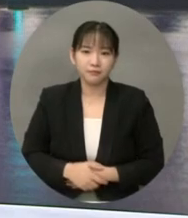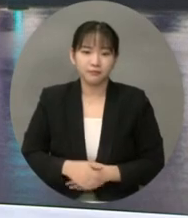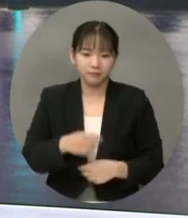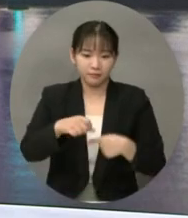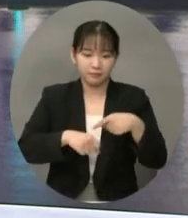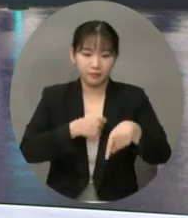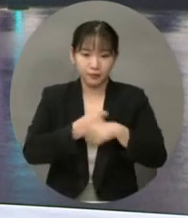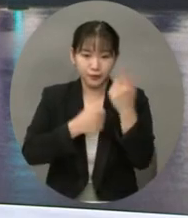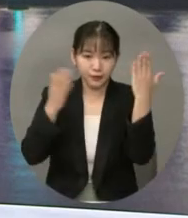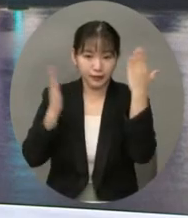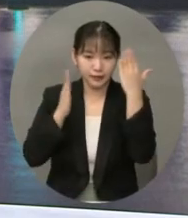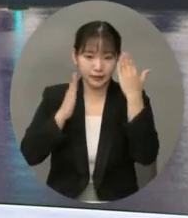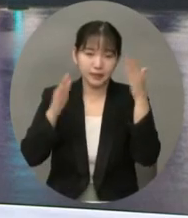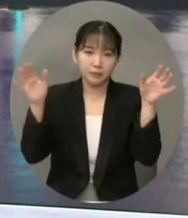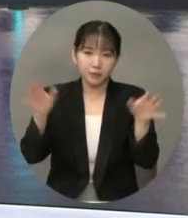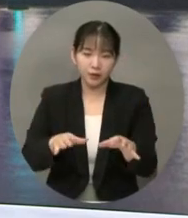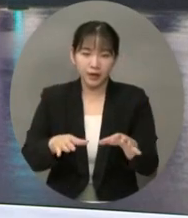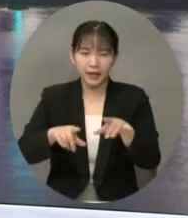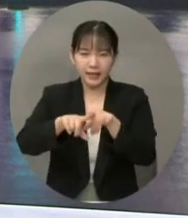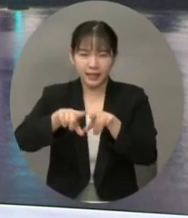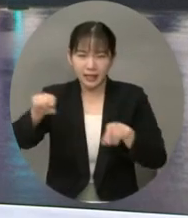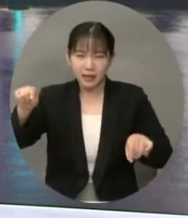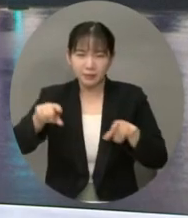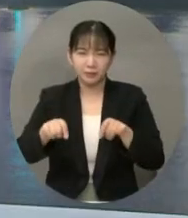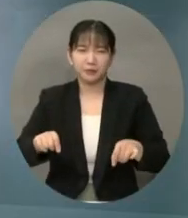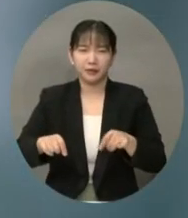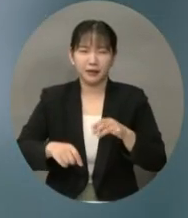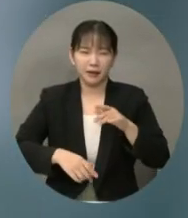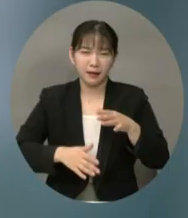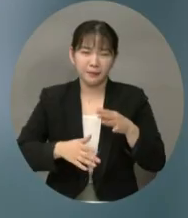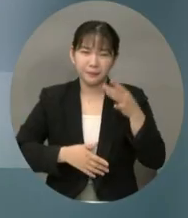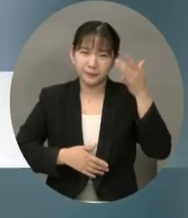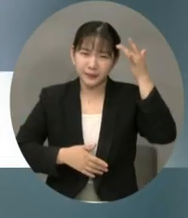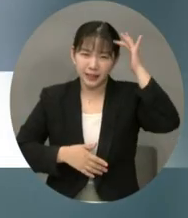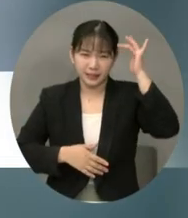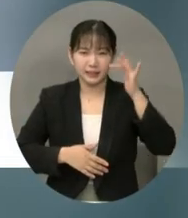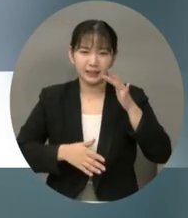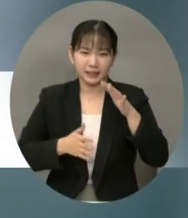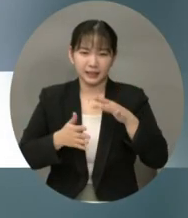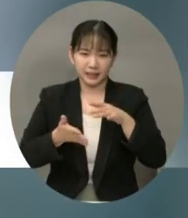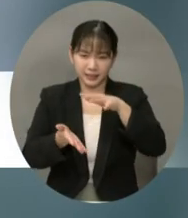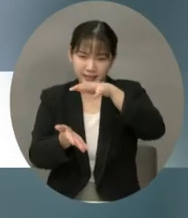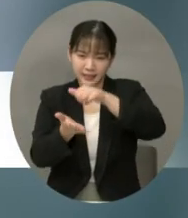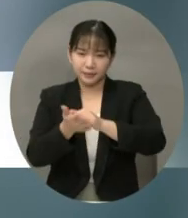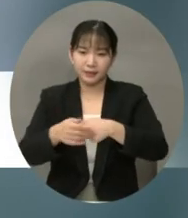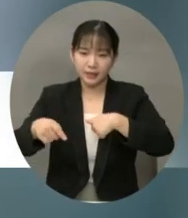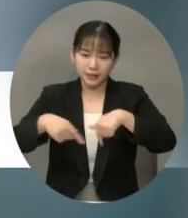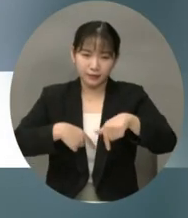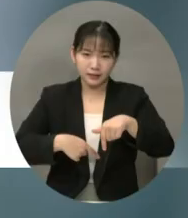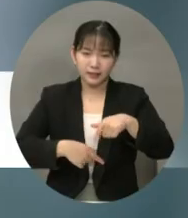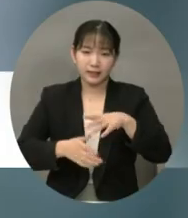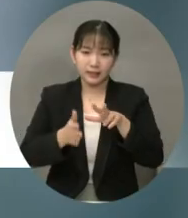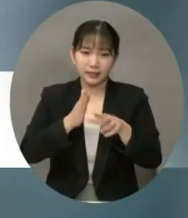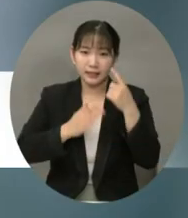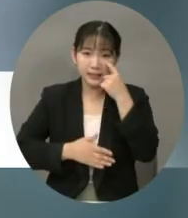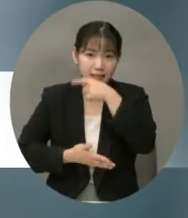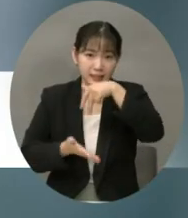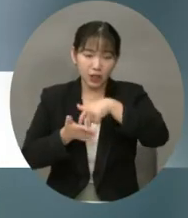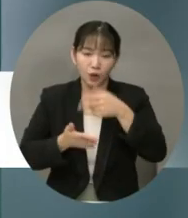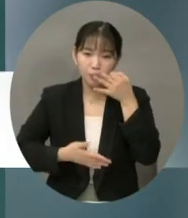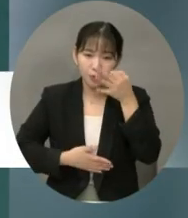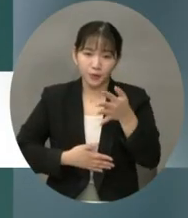초등학생들을 상대로 한 일제 악랄한 식민 정책을 뒷받침해 주는 실물 카드가 발굴됐습니다